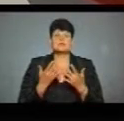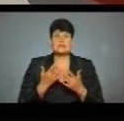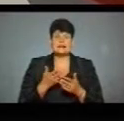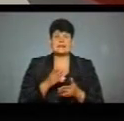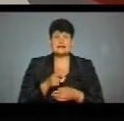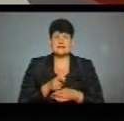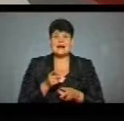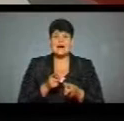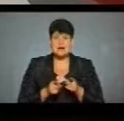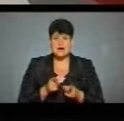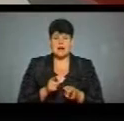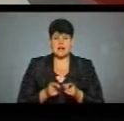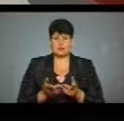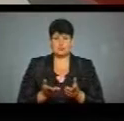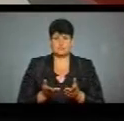реально